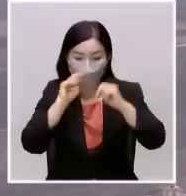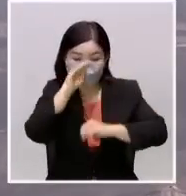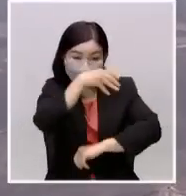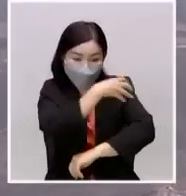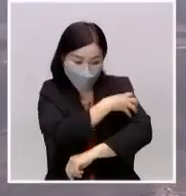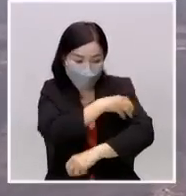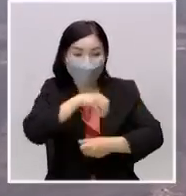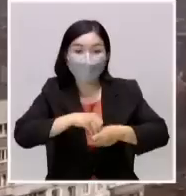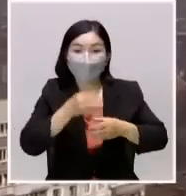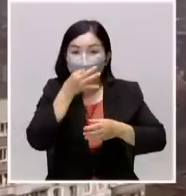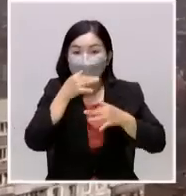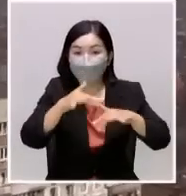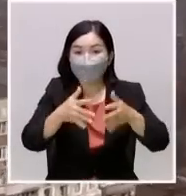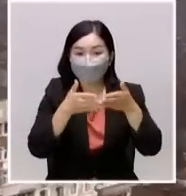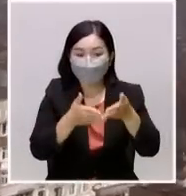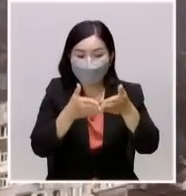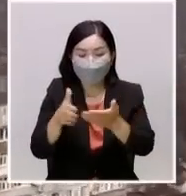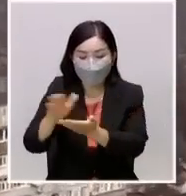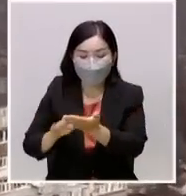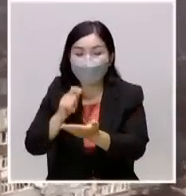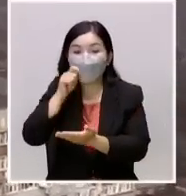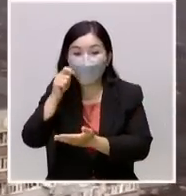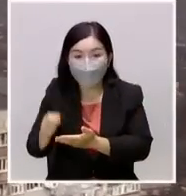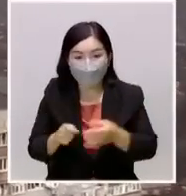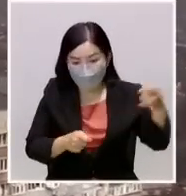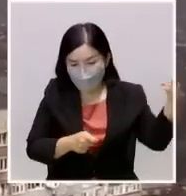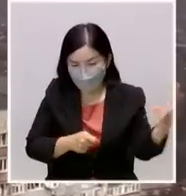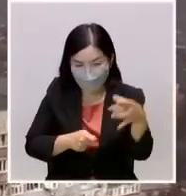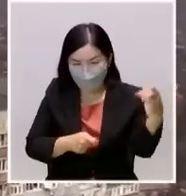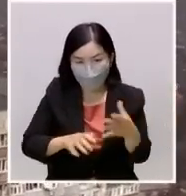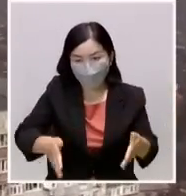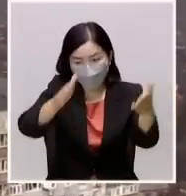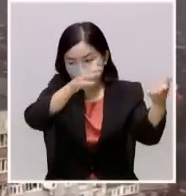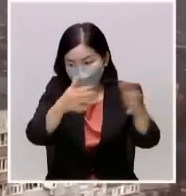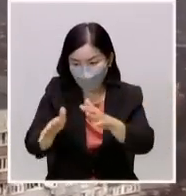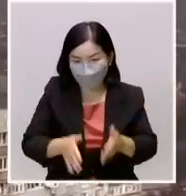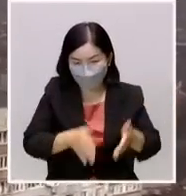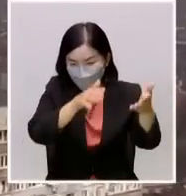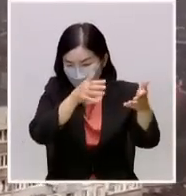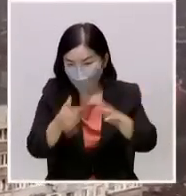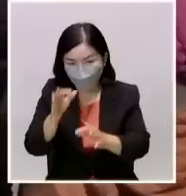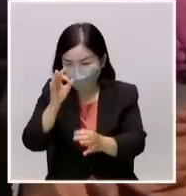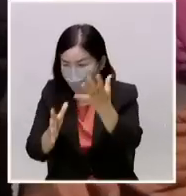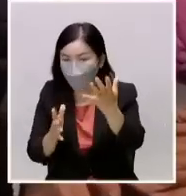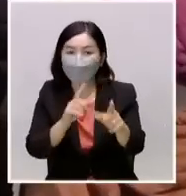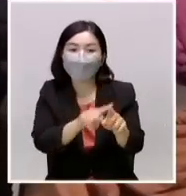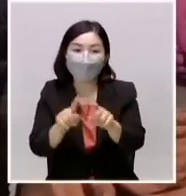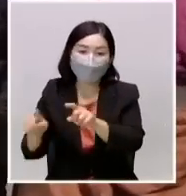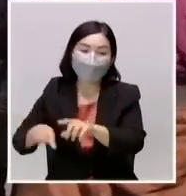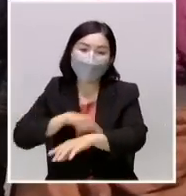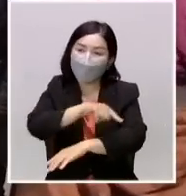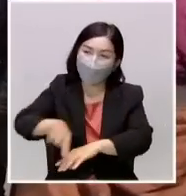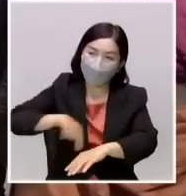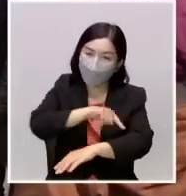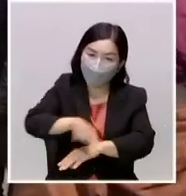องท่าทางตะวันออกเฉียงใต้ของยูเครนแห่งนี้ถูกทำลายเสียหายอย่างหนักนะคะและมั่นใจว่าน่าจะต้องใช้ระยะเวลาอีกหลาย